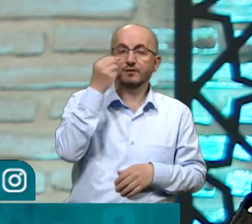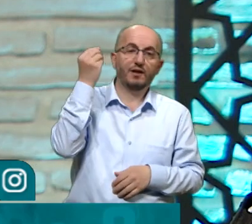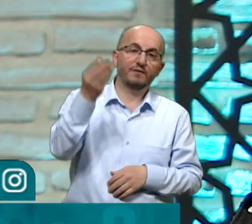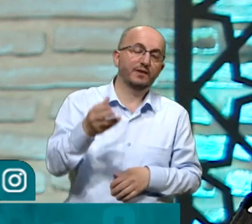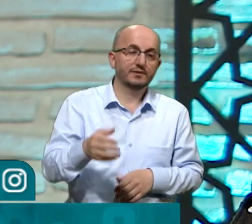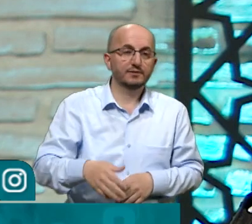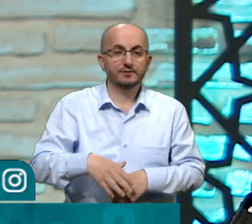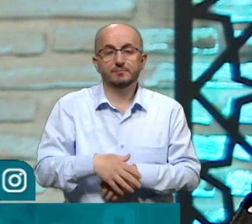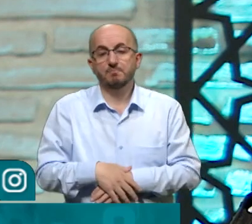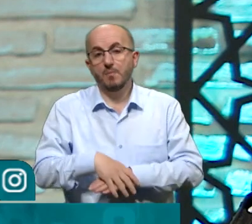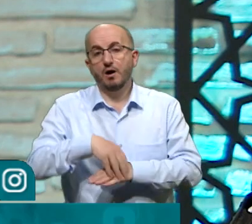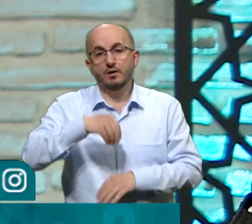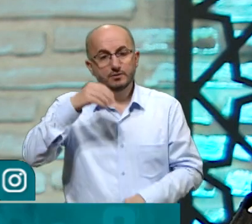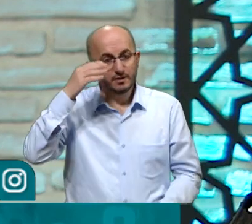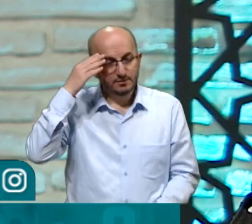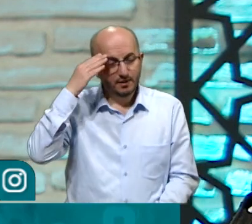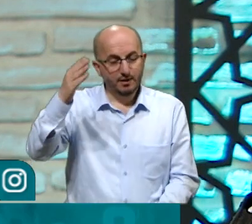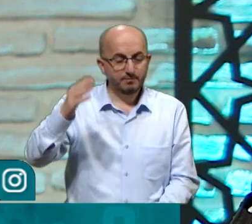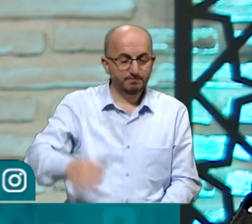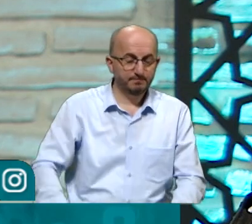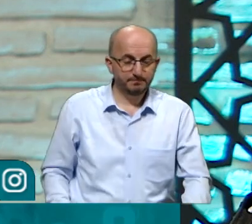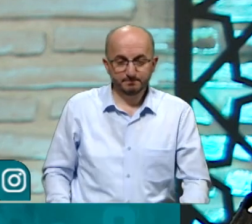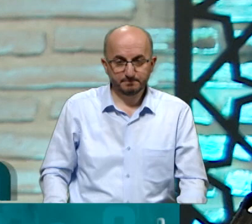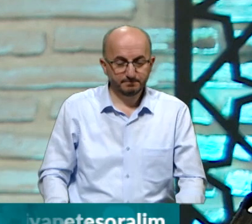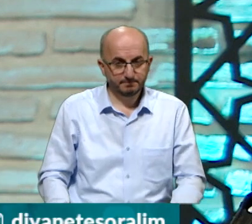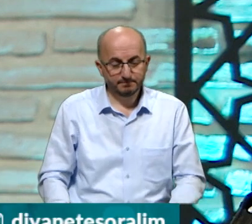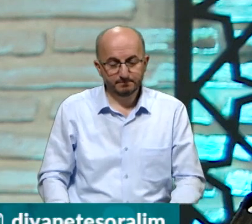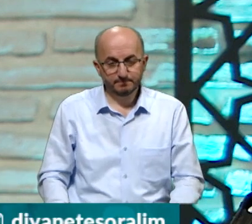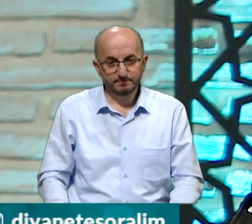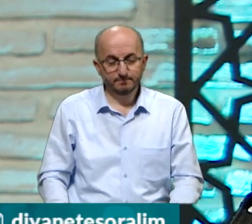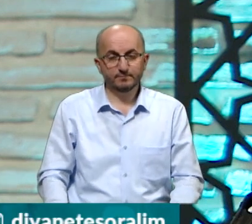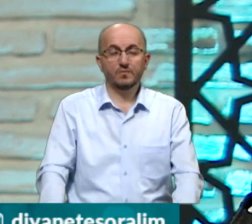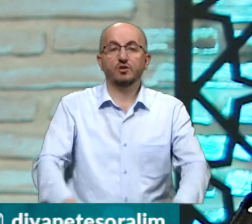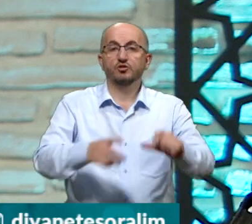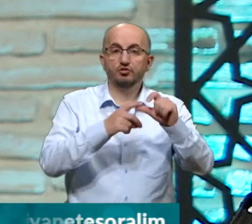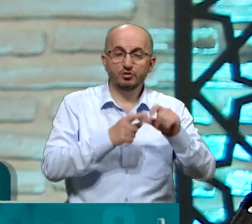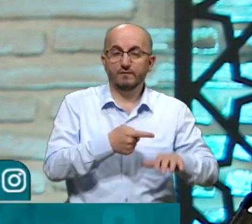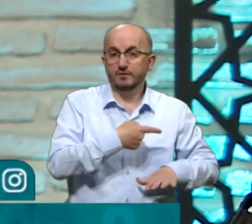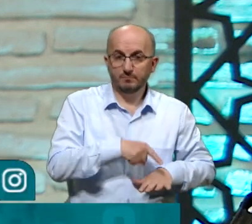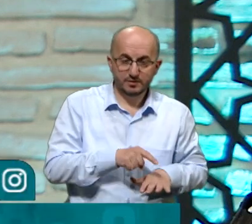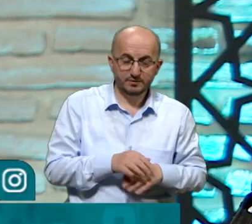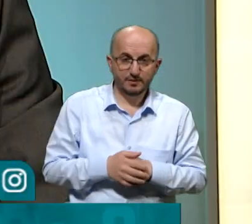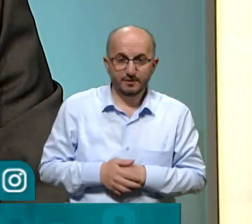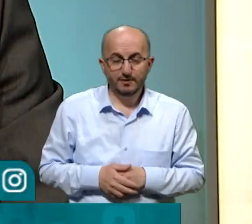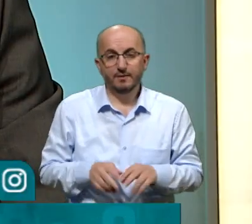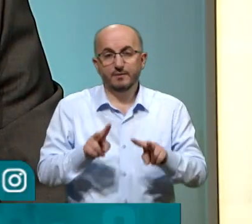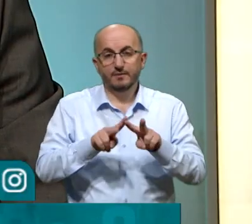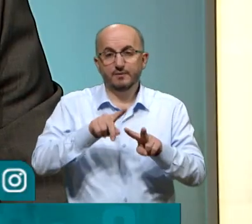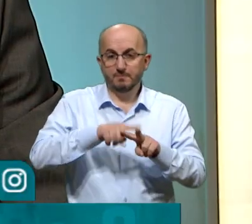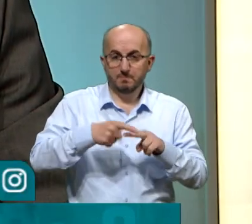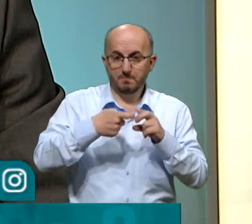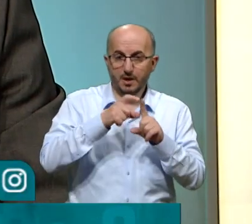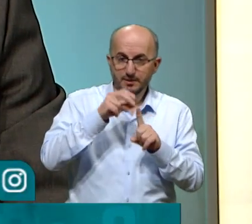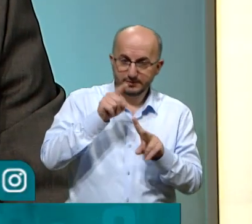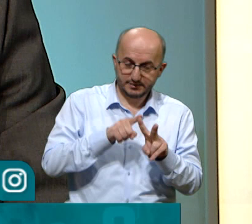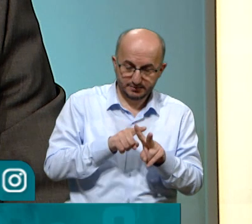Mardin'e Selam ediyoruz bereketi akşamlarınız olsun Muhtemelen Şafii görmez sabit bir halinde göre